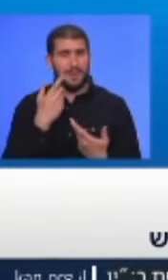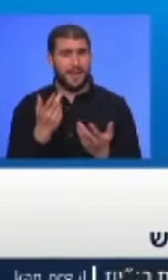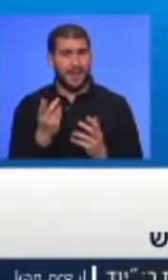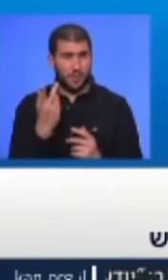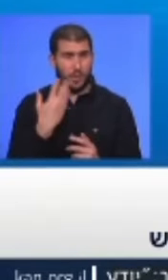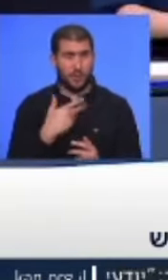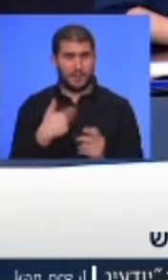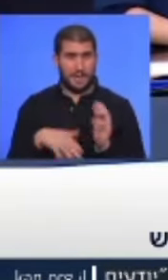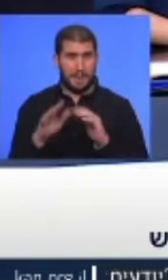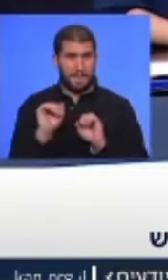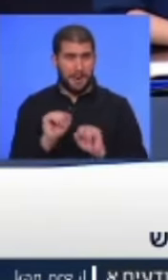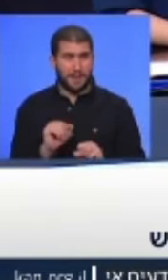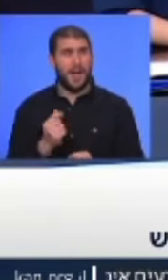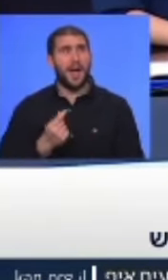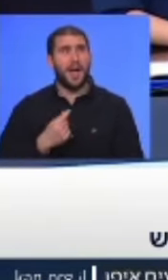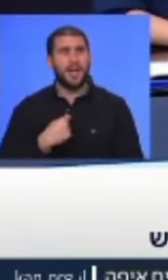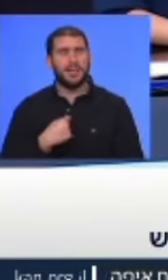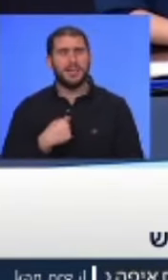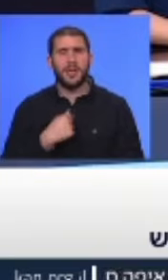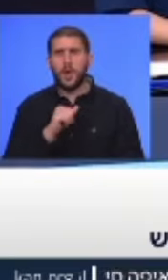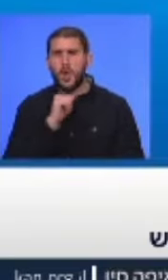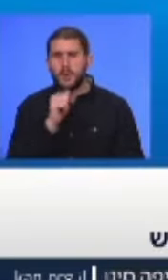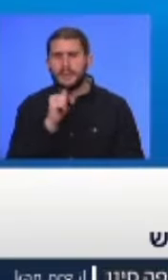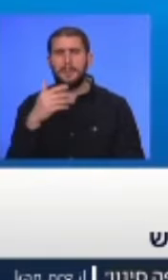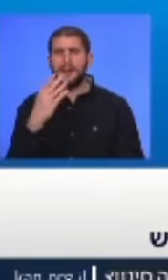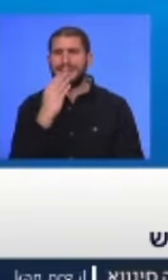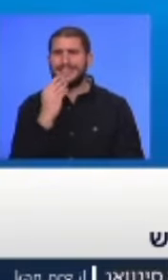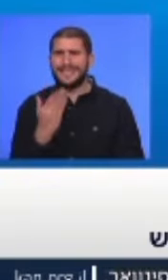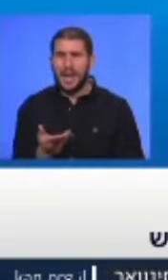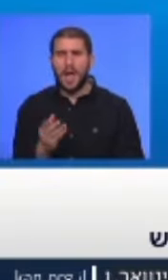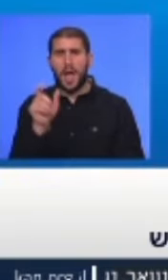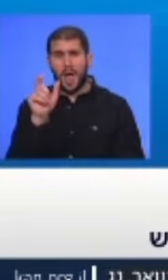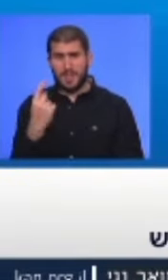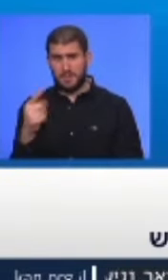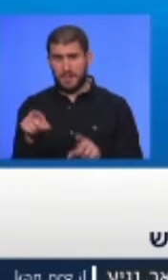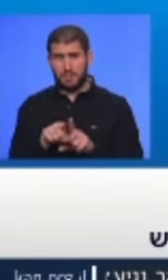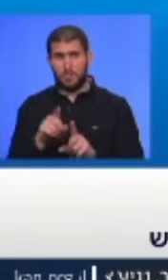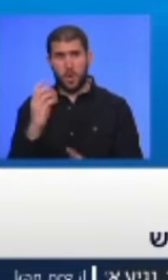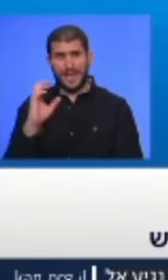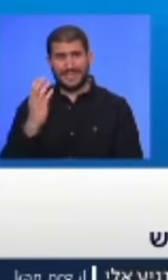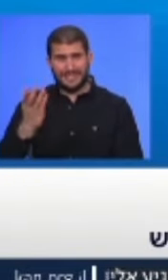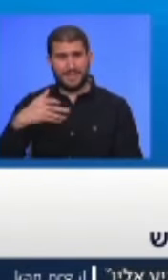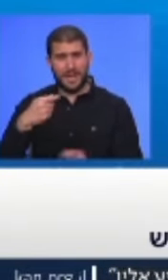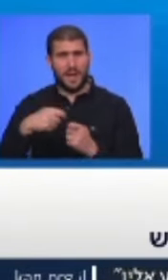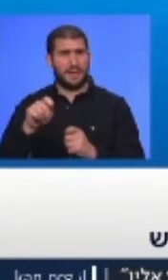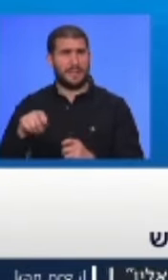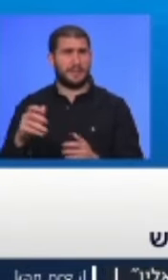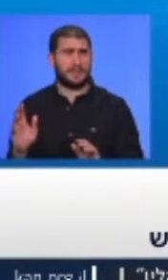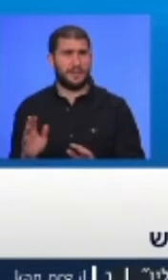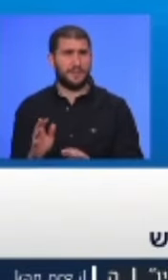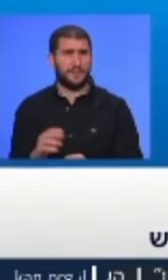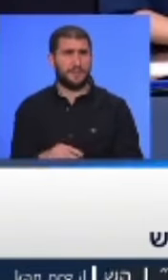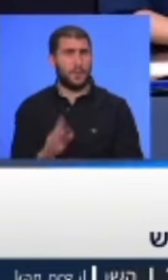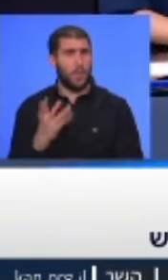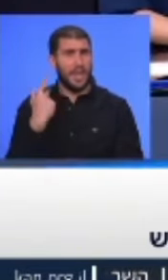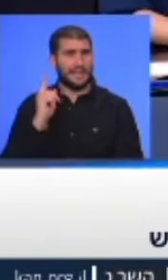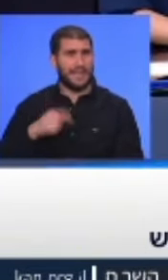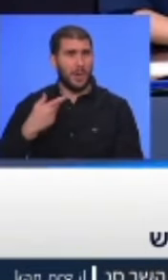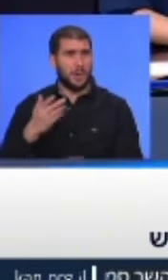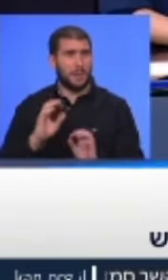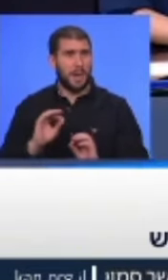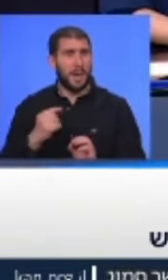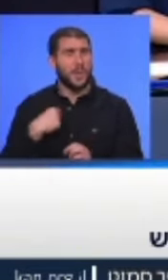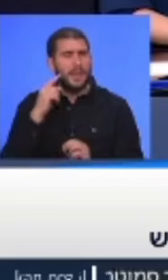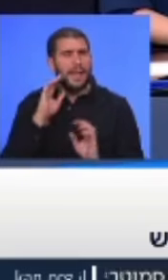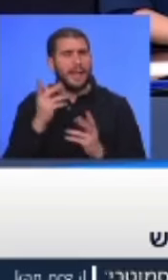יצביעו בעד. אני לא רוצה שבמדינת ישראל אדם כזה יהיה חבר כנסת. והוא לא היה אמור להיות. אני לא יודעת איך